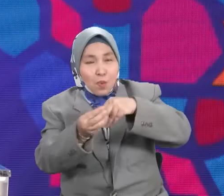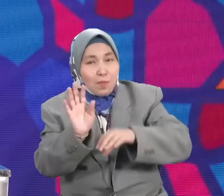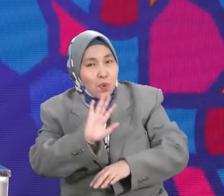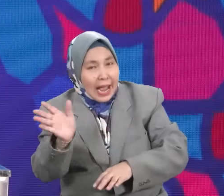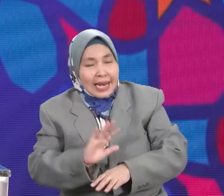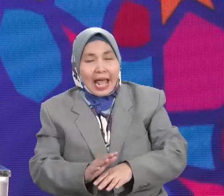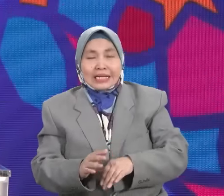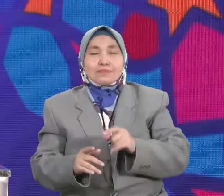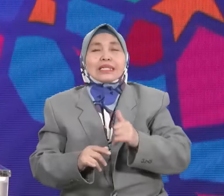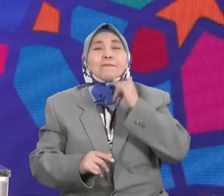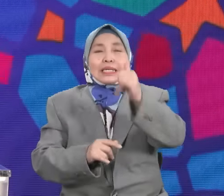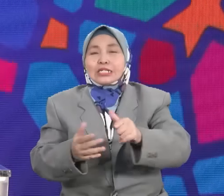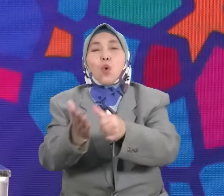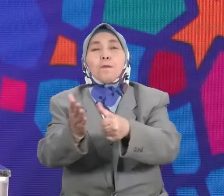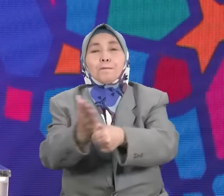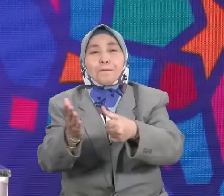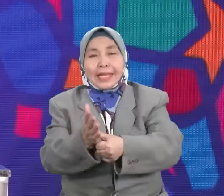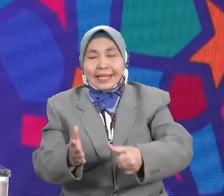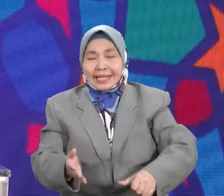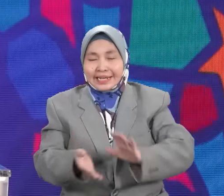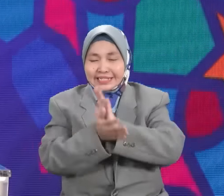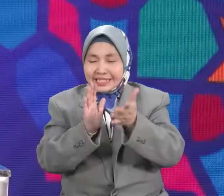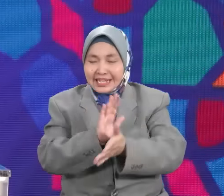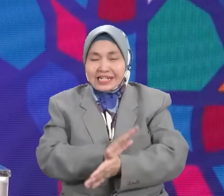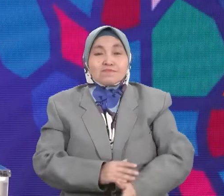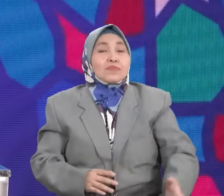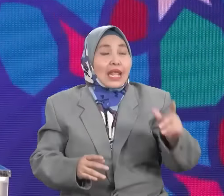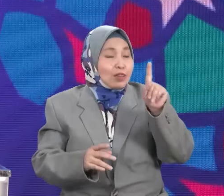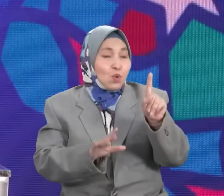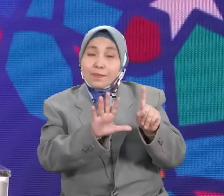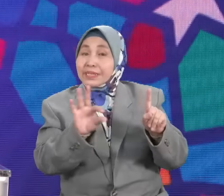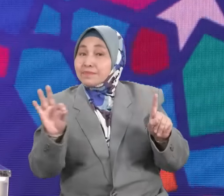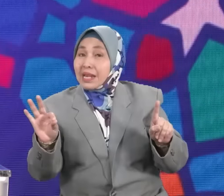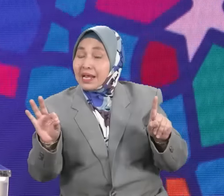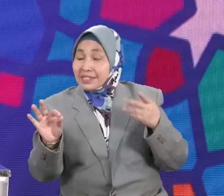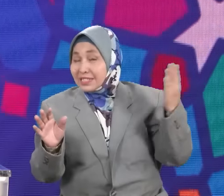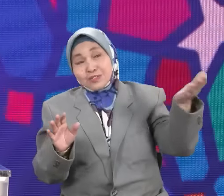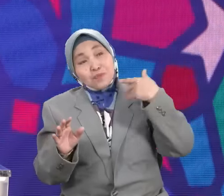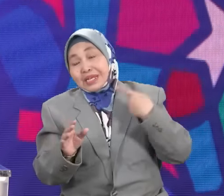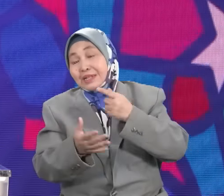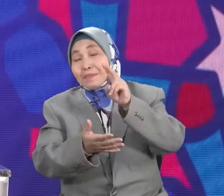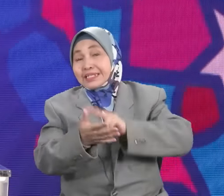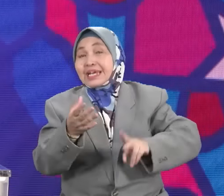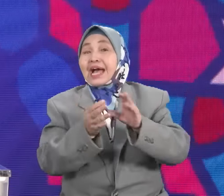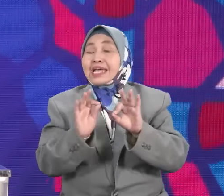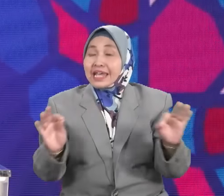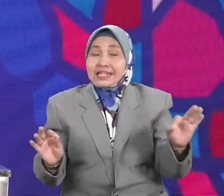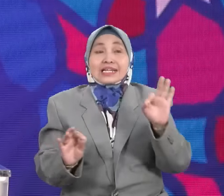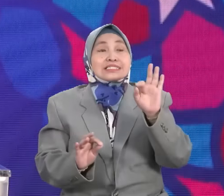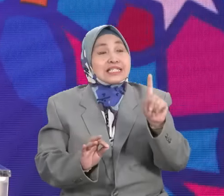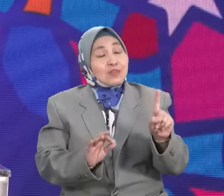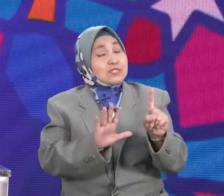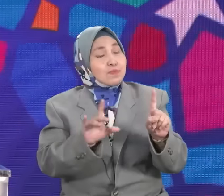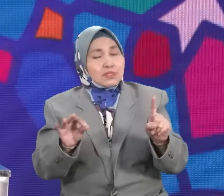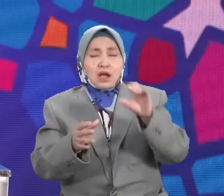itu kita baca ayat 159 ibu ayah sekalian sudah bersedia jum kita baca eee ayat 159